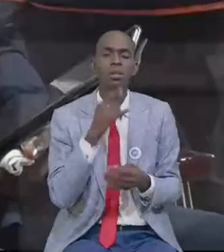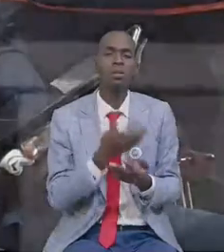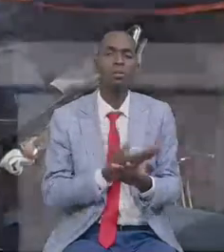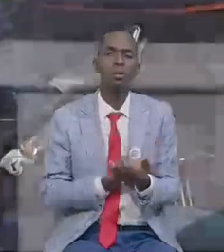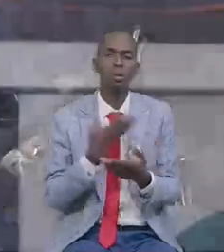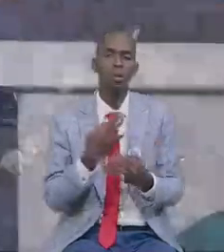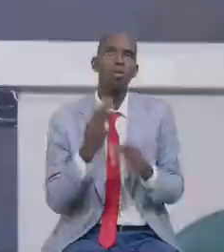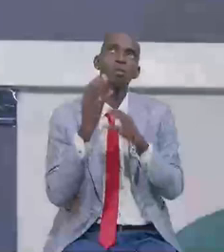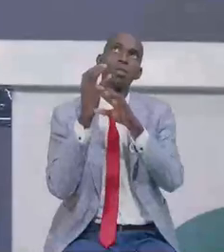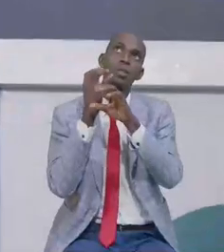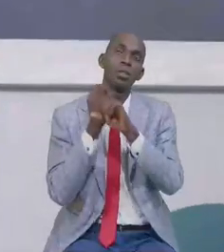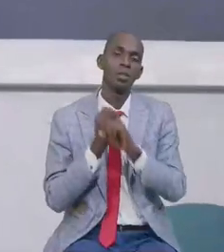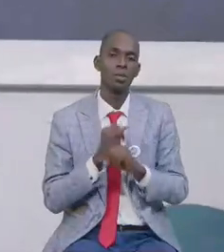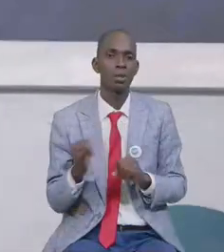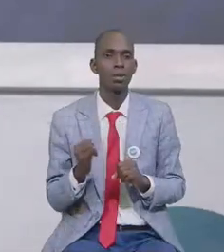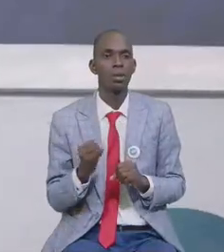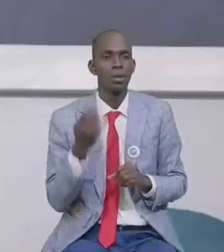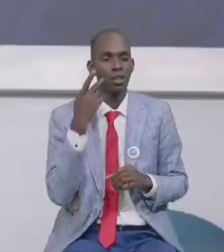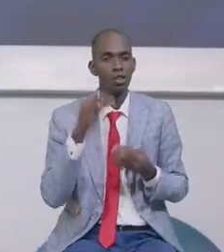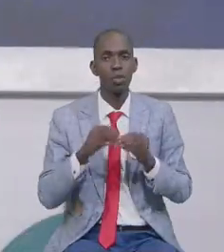pour recevoir.